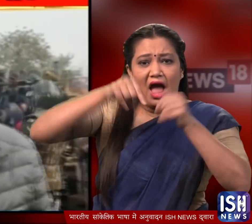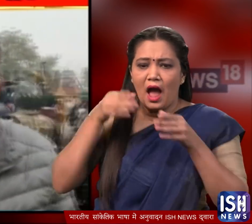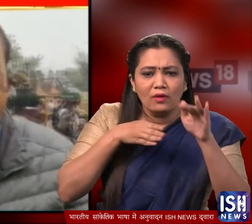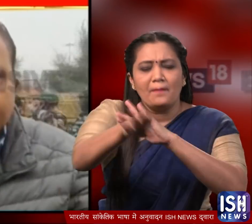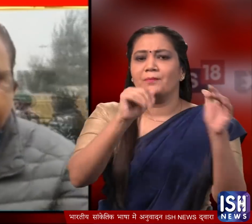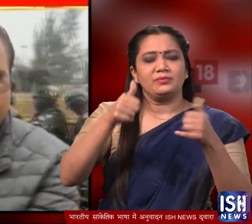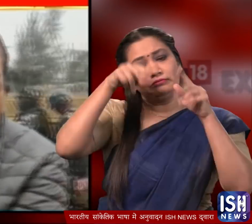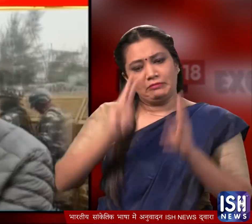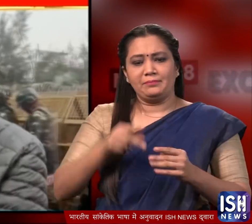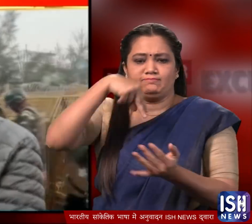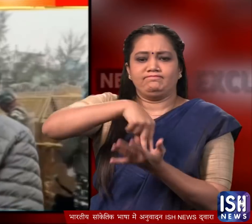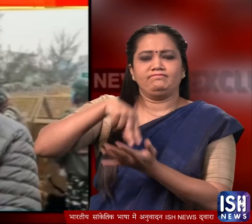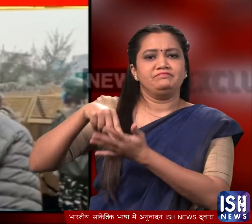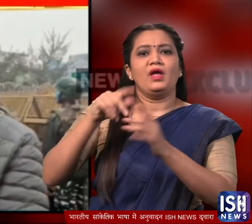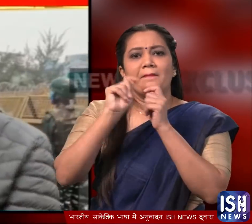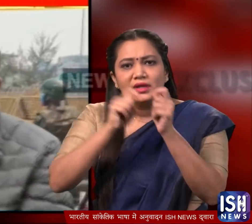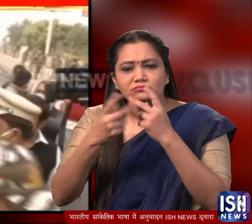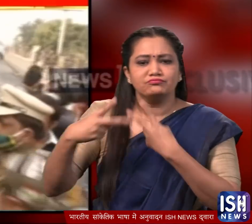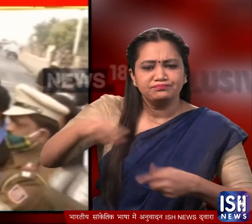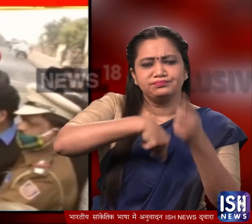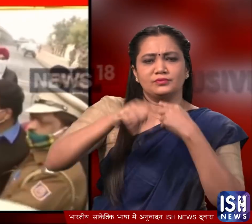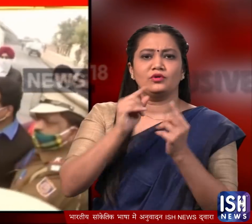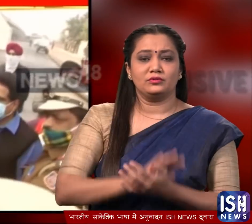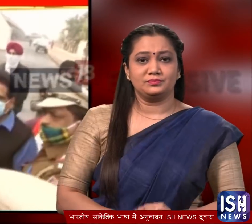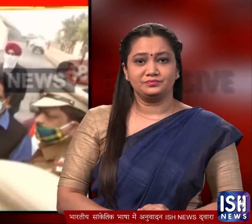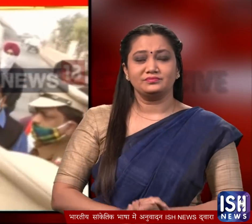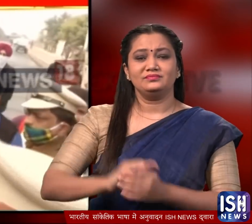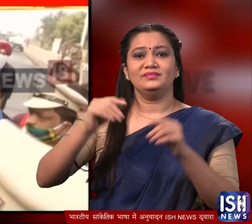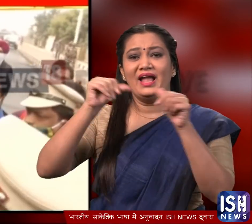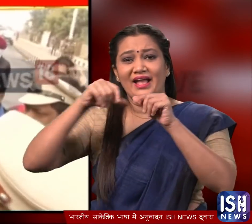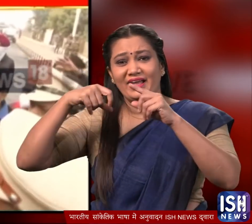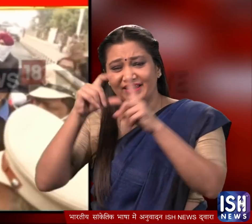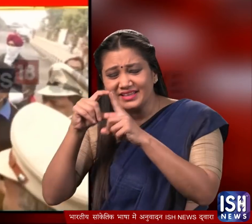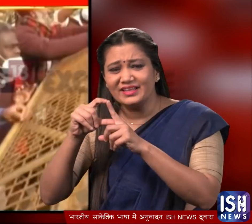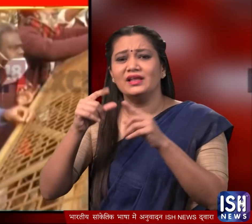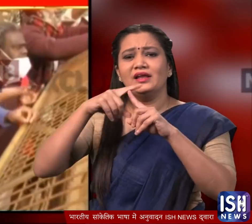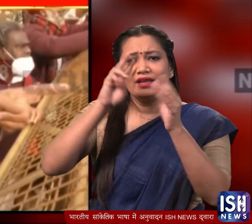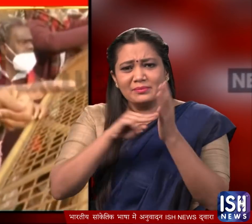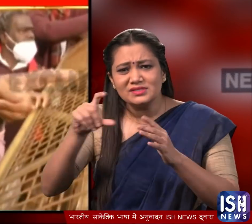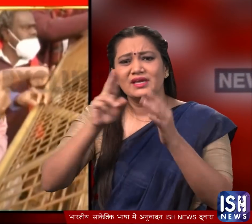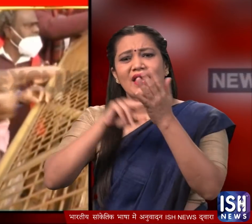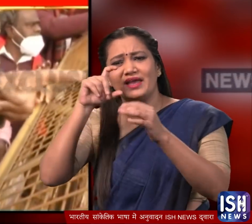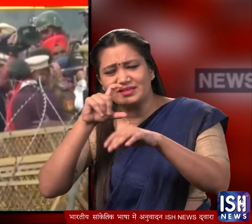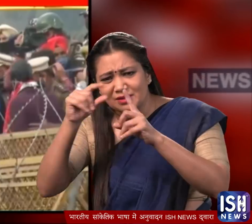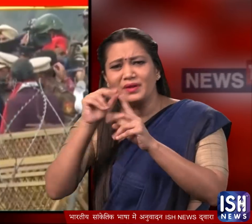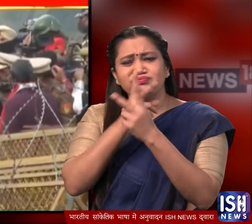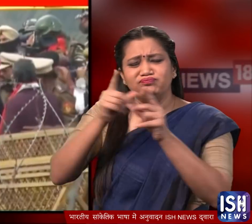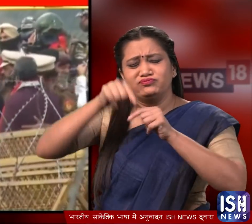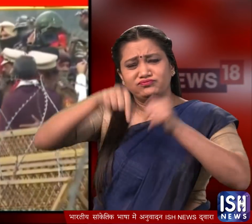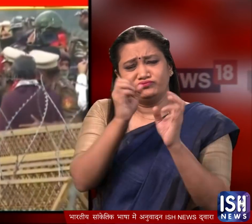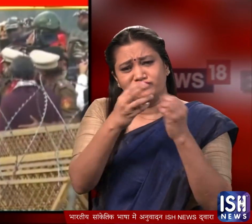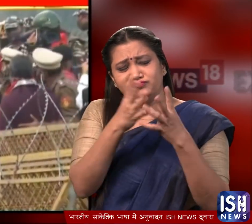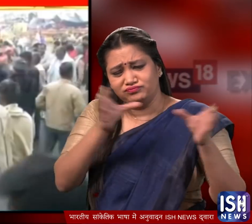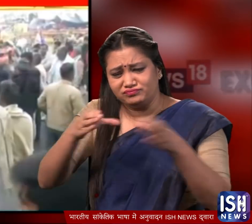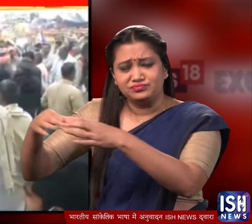नहीं जा सकते। यहीं पर खड़े होकर के मीडिया से बात कर रहे हैं। विपक्ष के सांसदों में अकाली दल के अलावा टीएमसी, एनसीपी और डीएमके के नेता